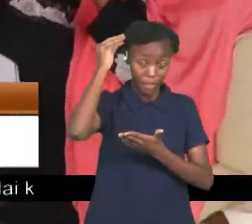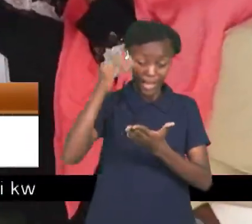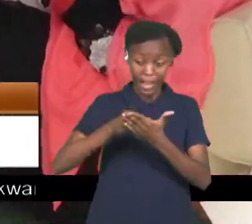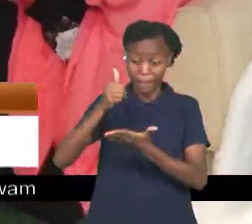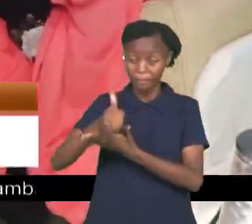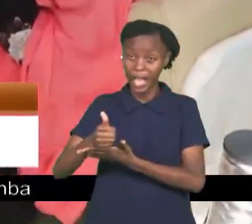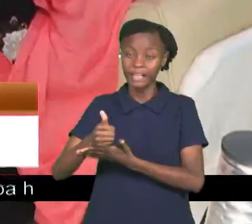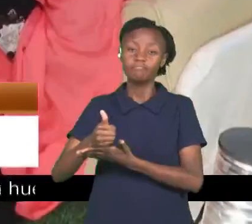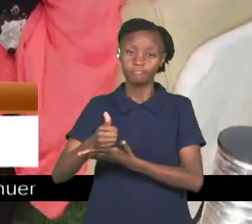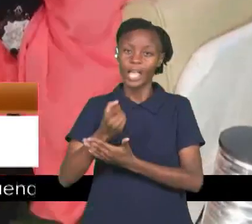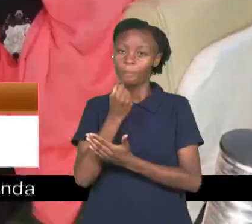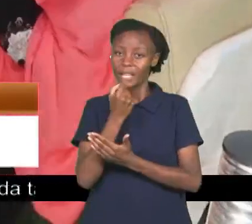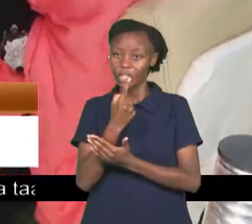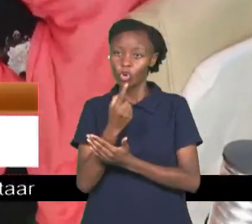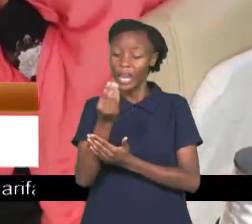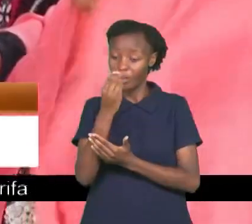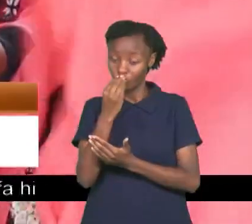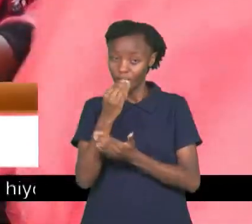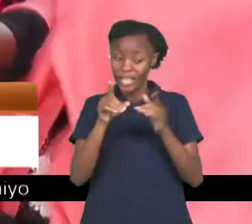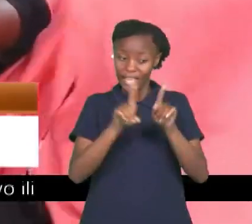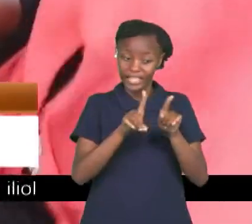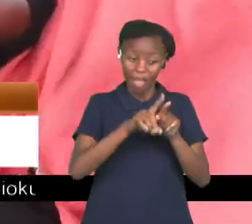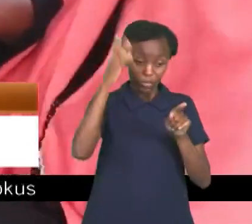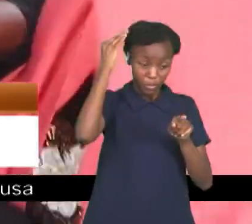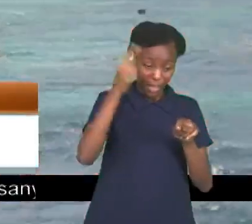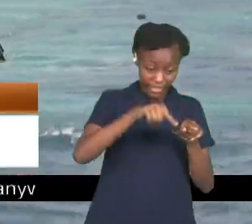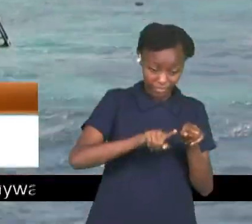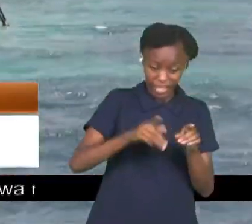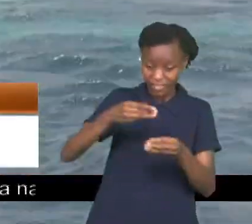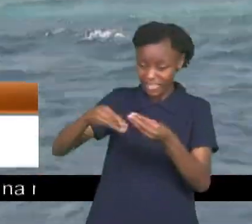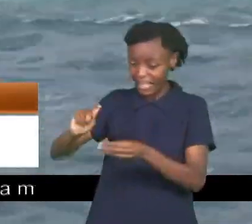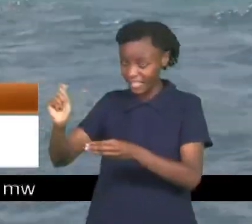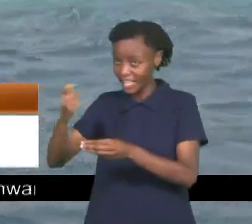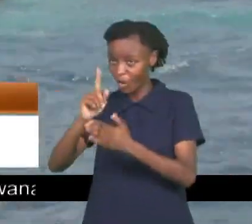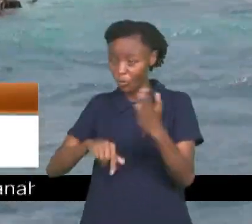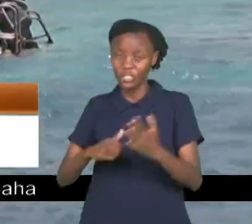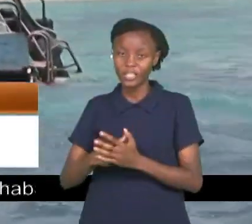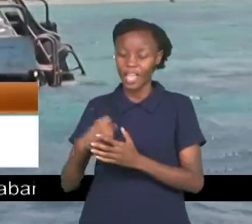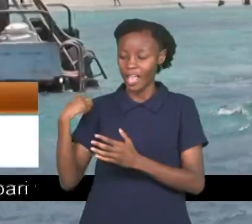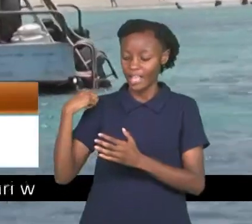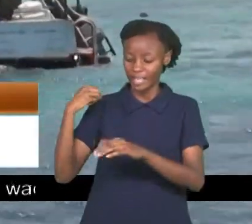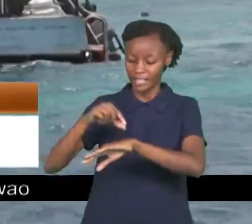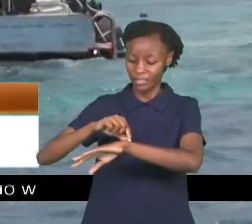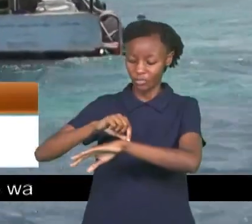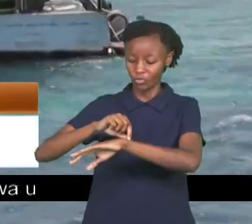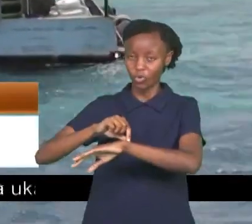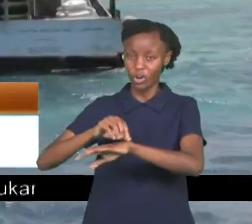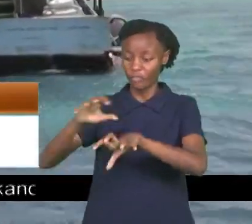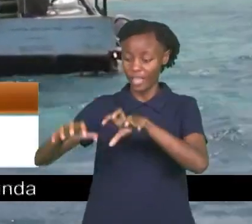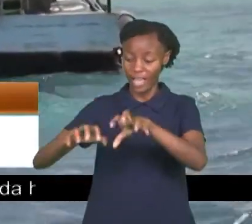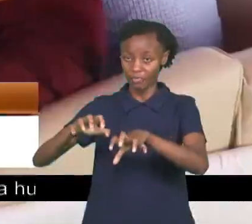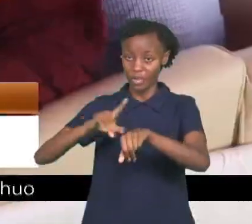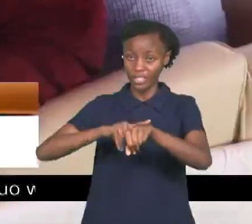bidhaa za chakula kutoka Kenya, huku Somalia ikijivunia kuuzia Kenya bidhaa za wanyama kama vile ngozi. Mwaka